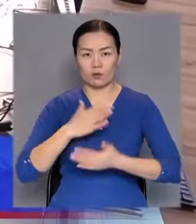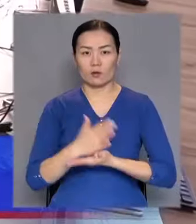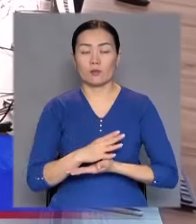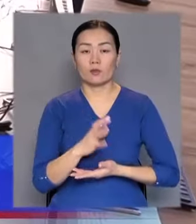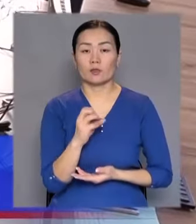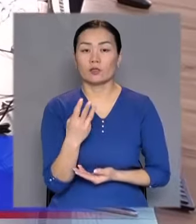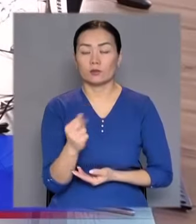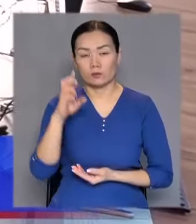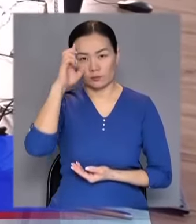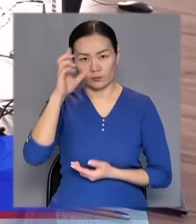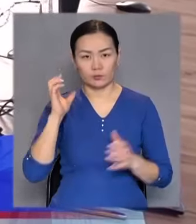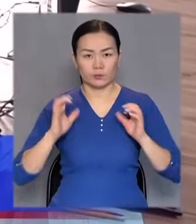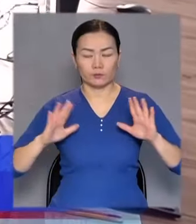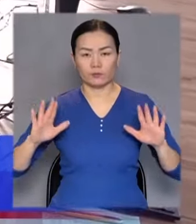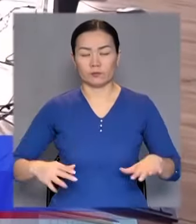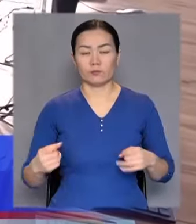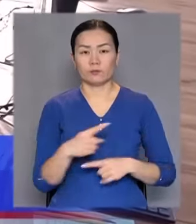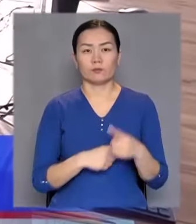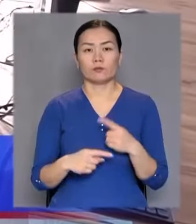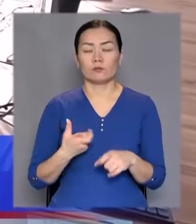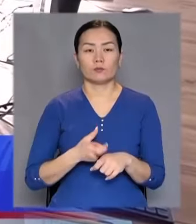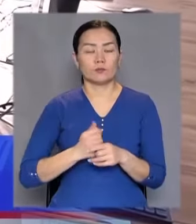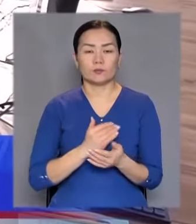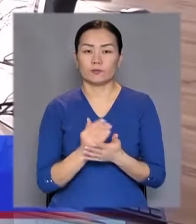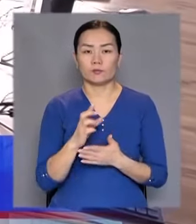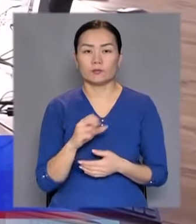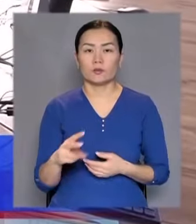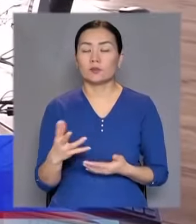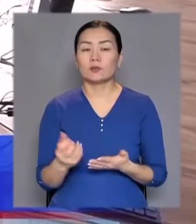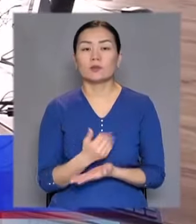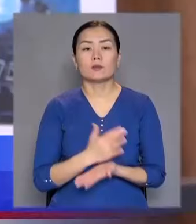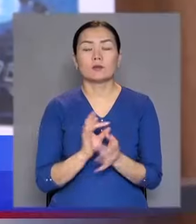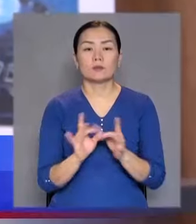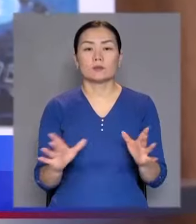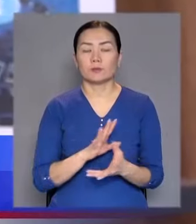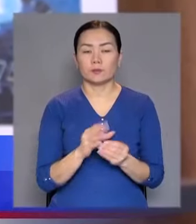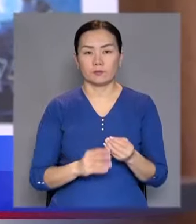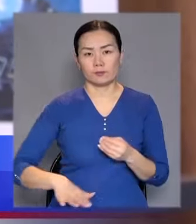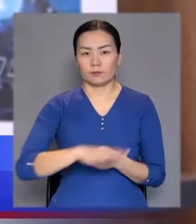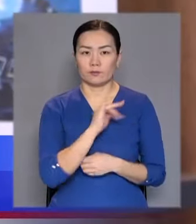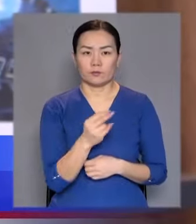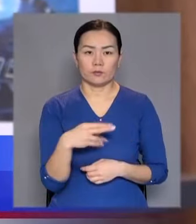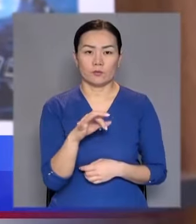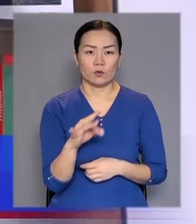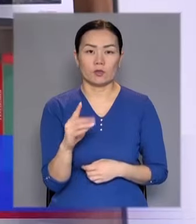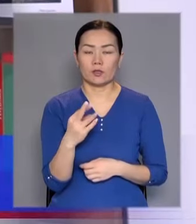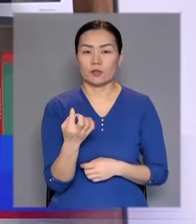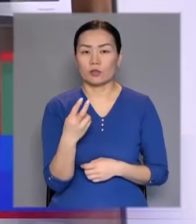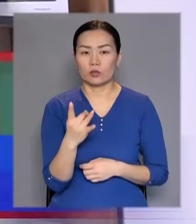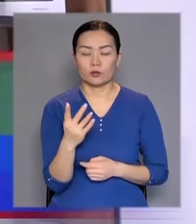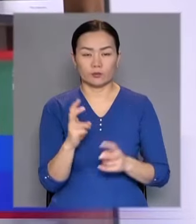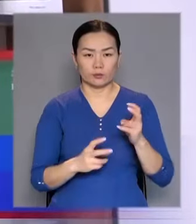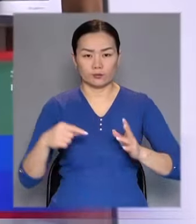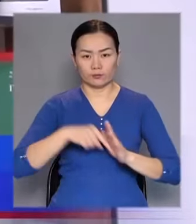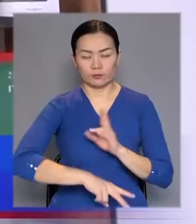Ол ақыштағы мемлекеттік университеттер арасында өте жоғары рейтингке ие. Айтуынша, ол жерде жеке Эдгар Кинші бар.